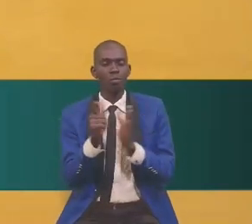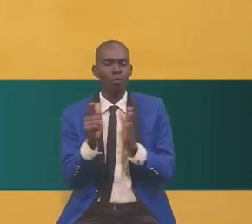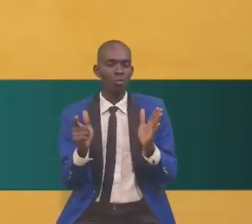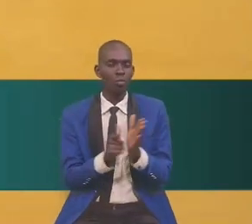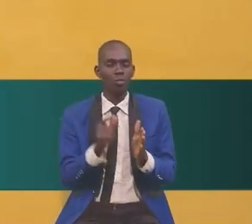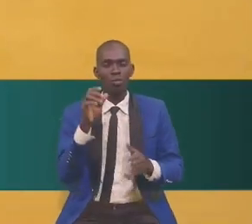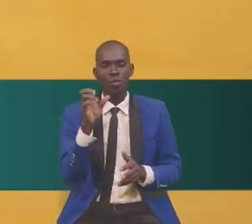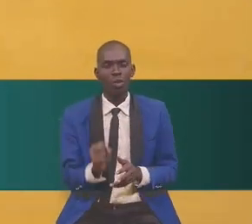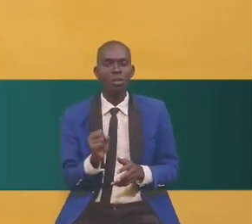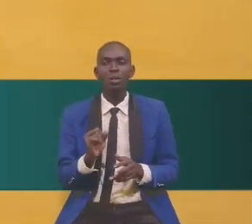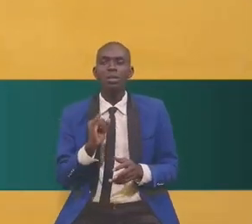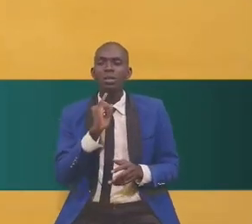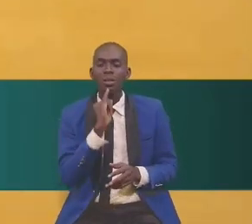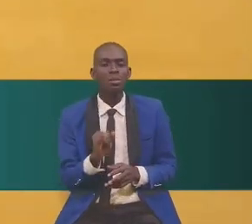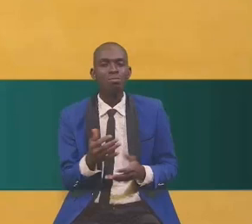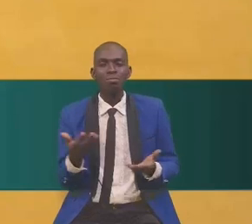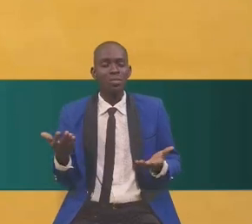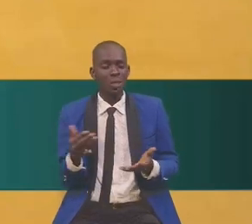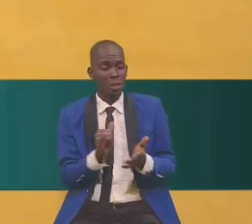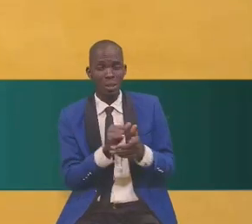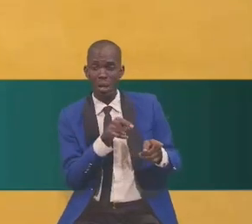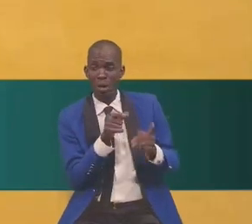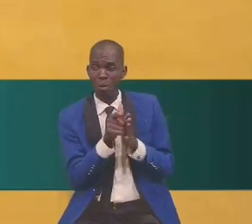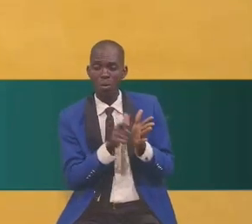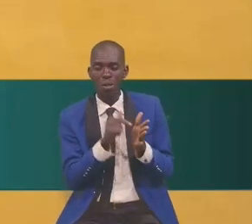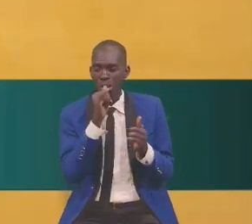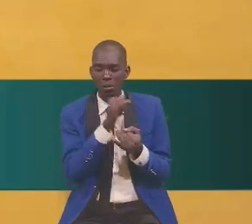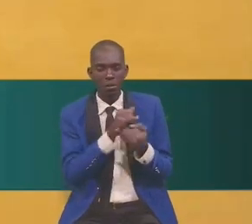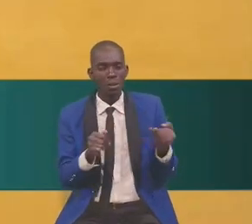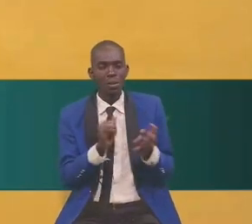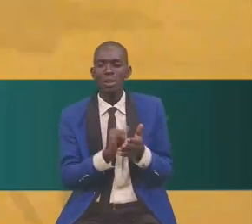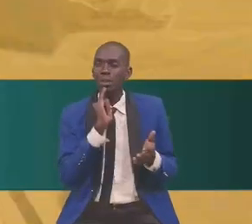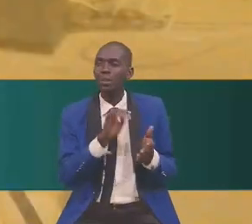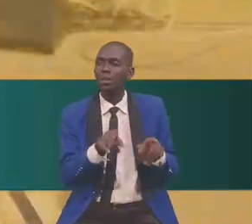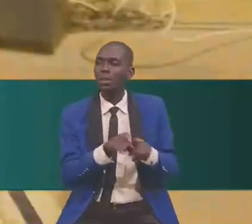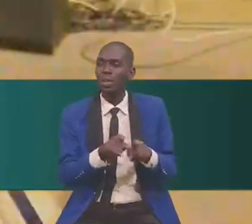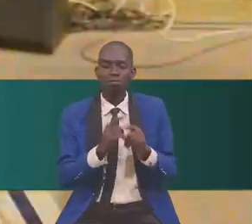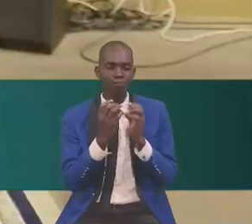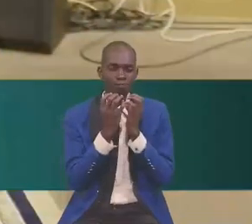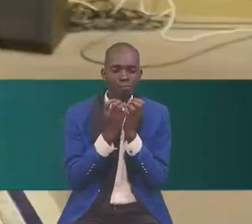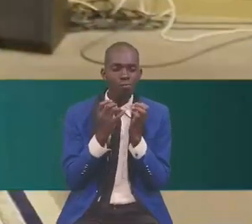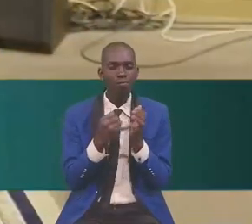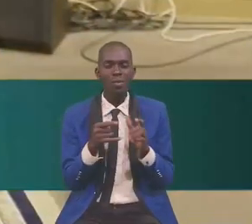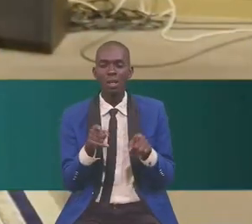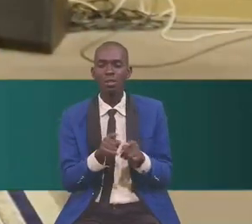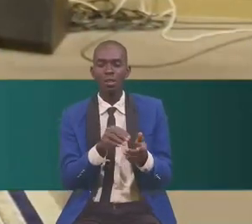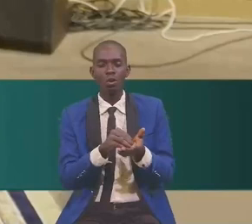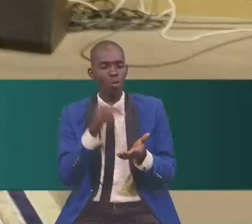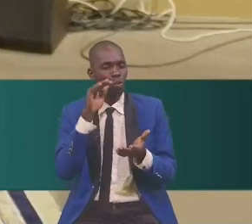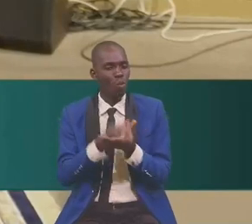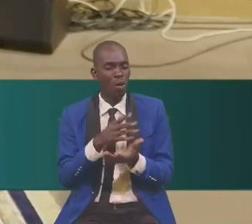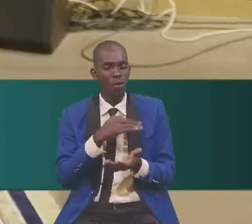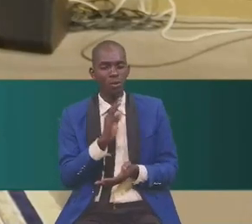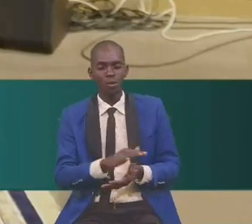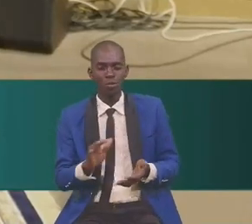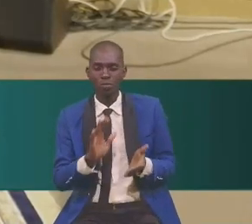lois cérémonielles. C'est comme leur bébé. Oh, c'est leur épouse, c'est leur mari. Et ils protègent cela. Ces lois cérémonielles, ne savez-vous pas que ceci est